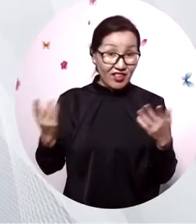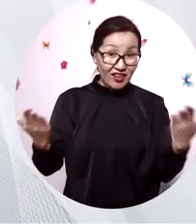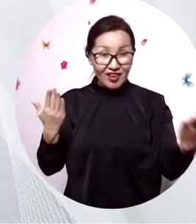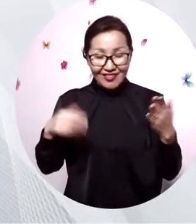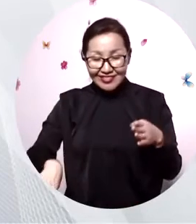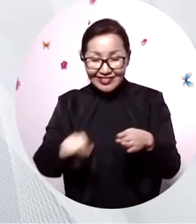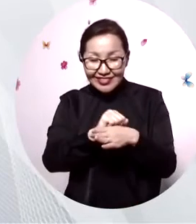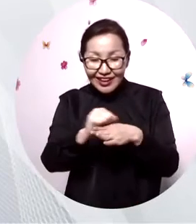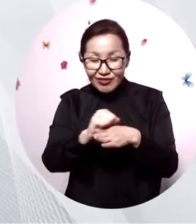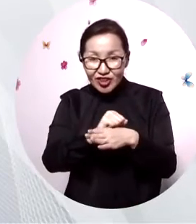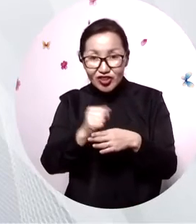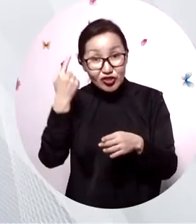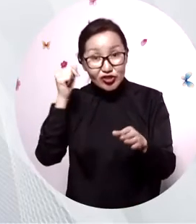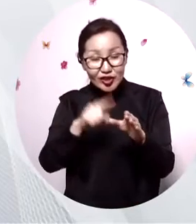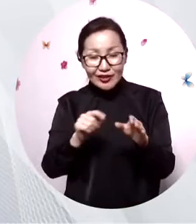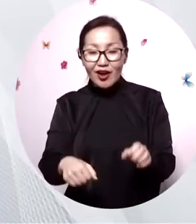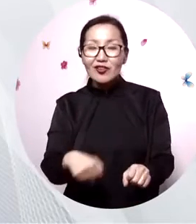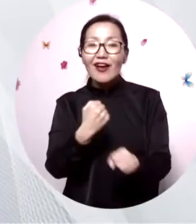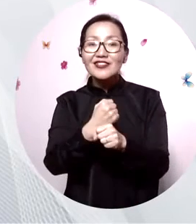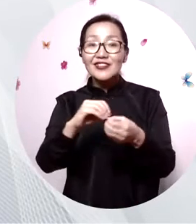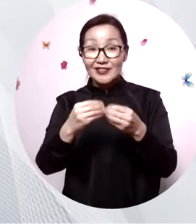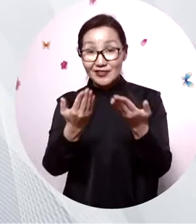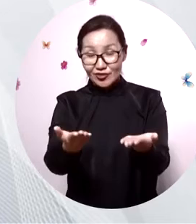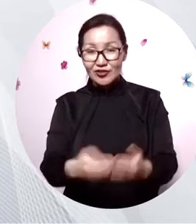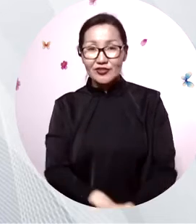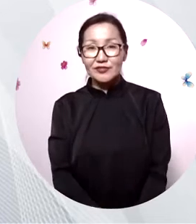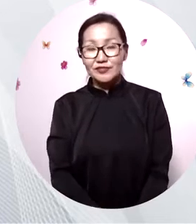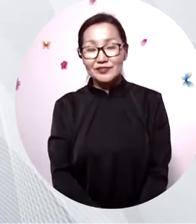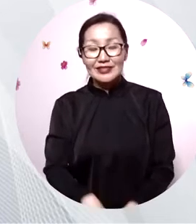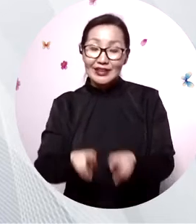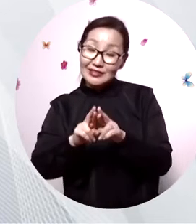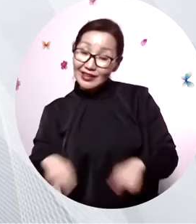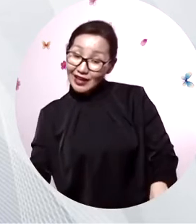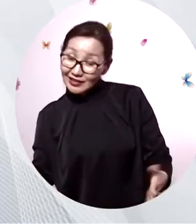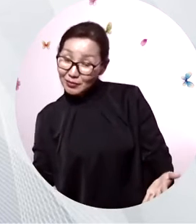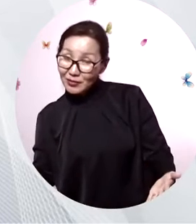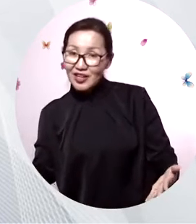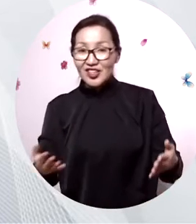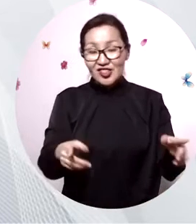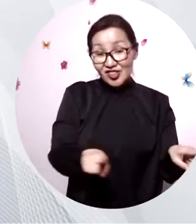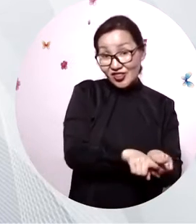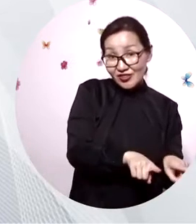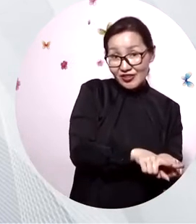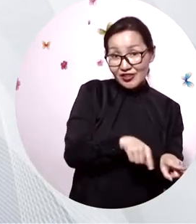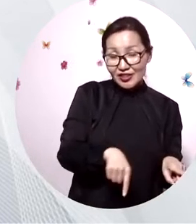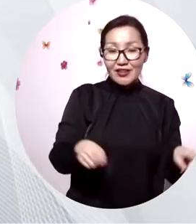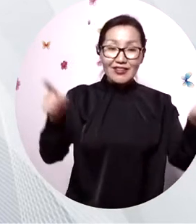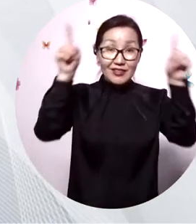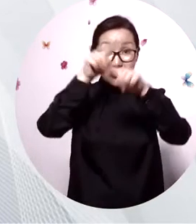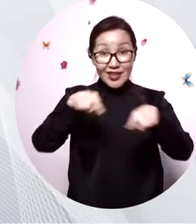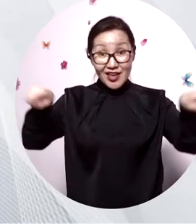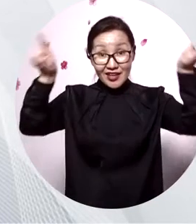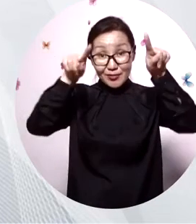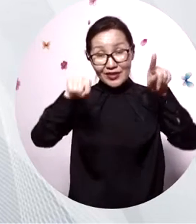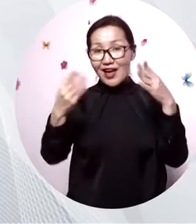ихээ давтах зорилготой хэдүүлээ ийм ажил хийрээ. Ялгаатай ба ижил талыг Венн